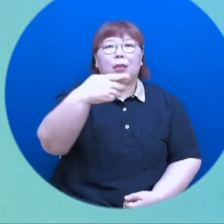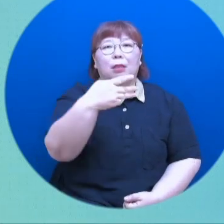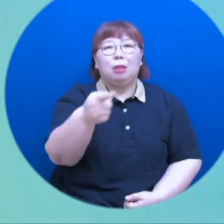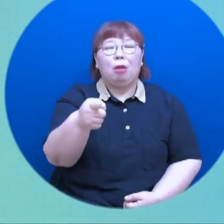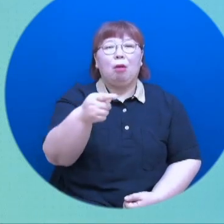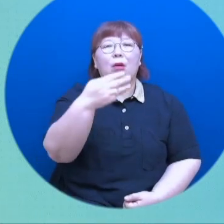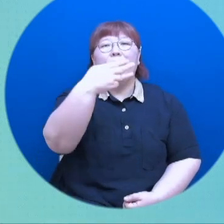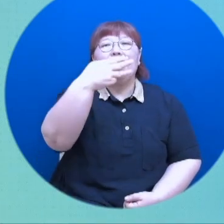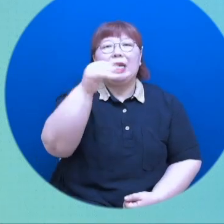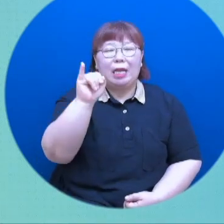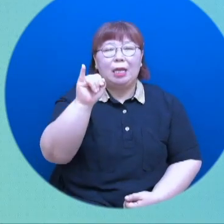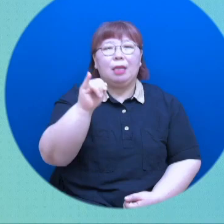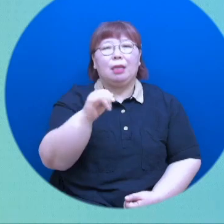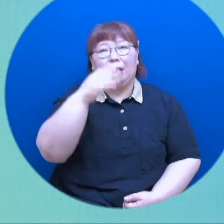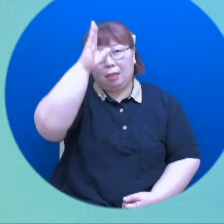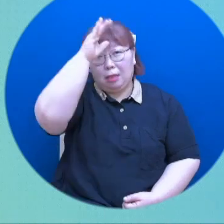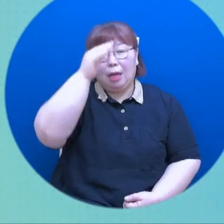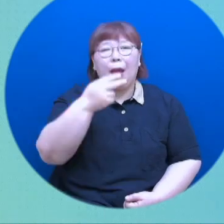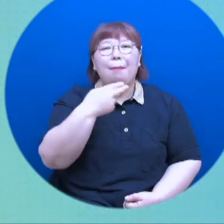라면이었어요.